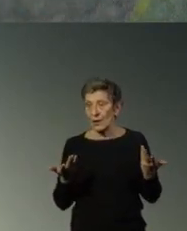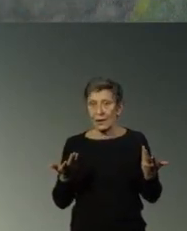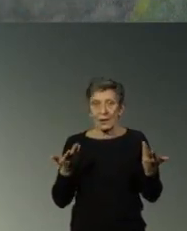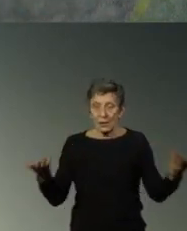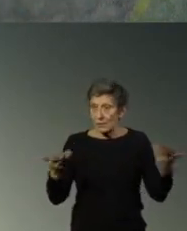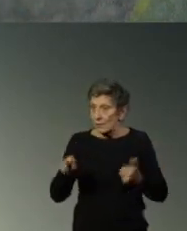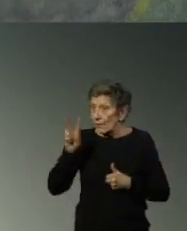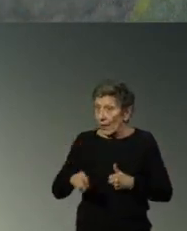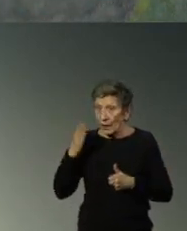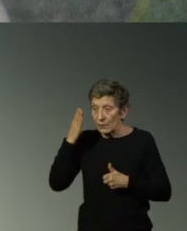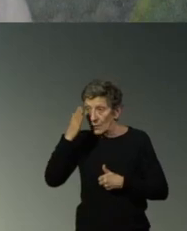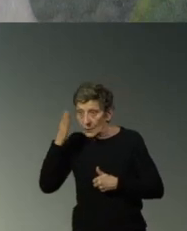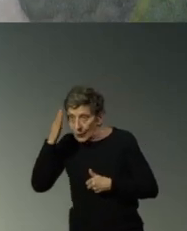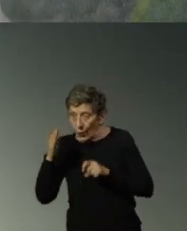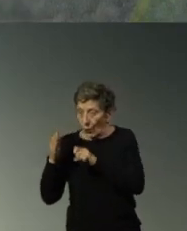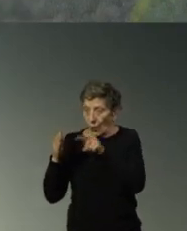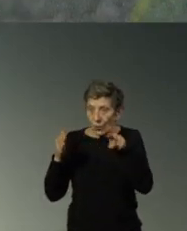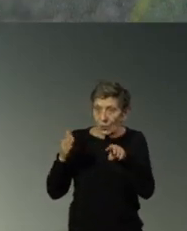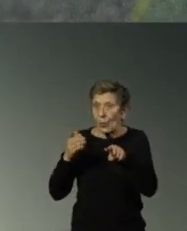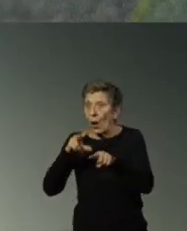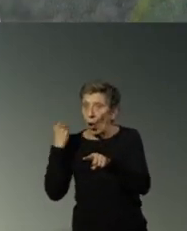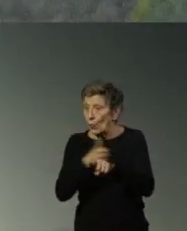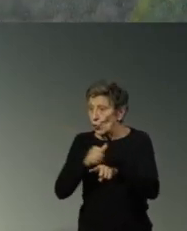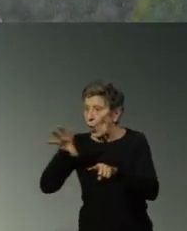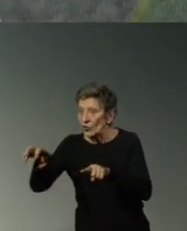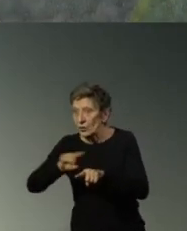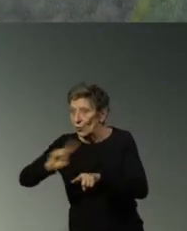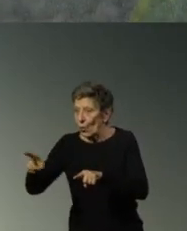Les prédateurs et les proies existent en dehors d'Homo sapiens, évidemment. Mais